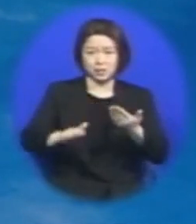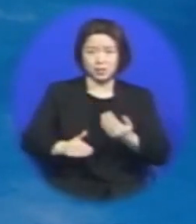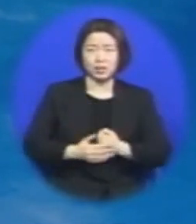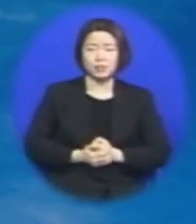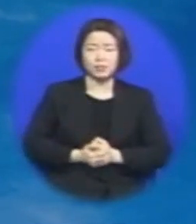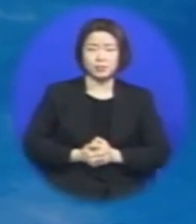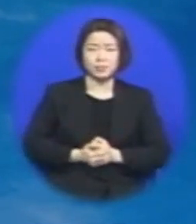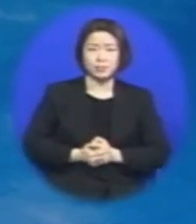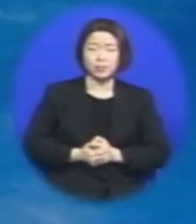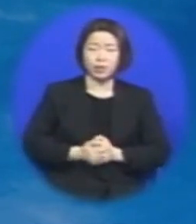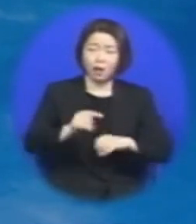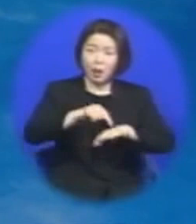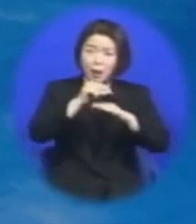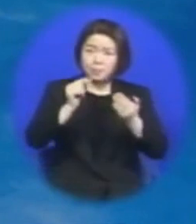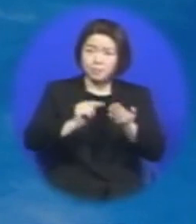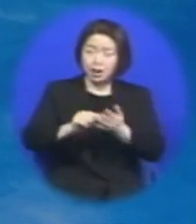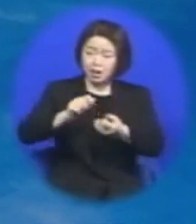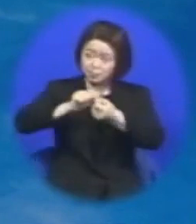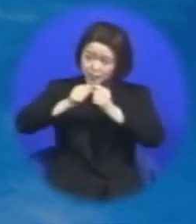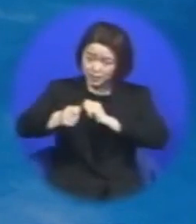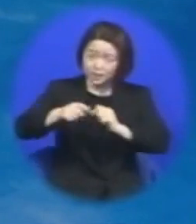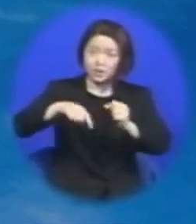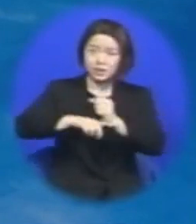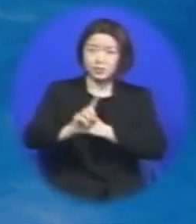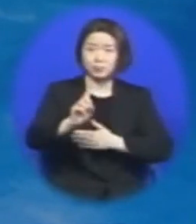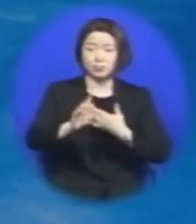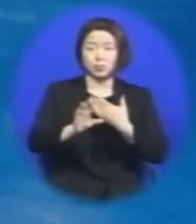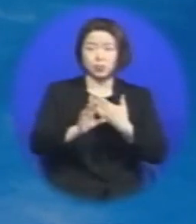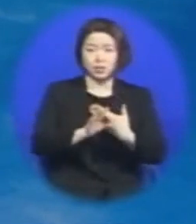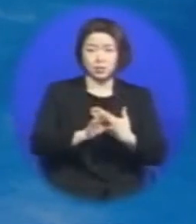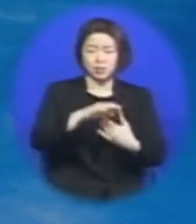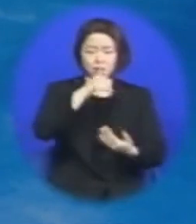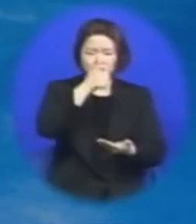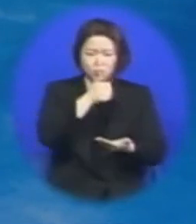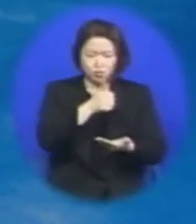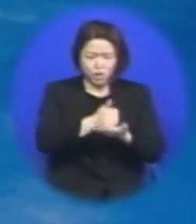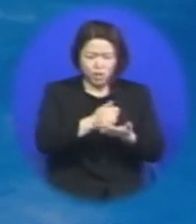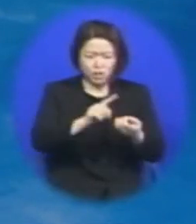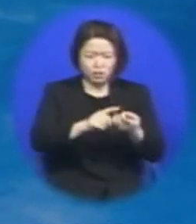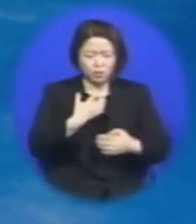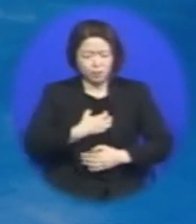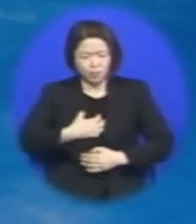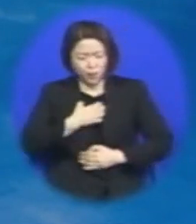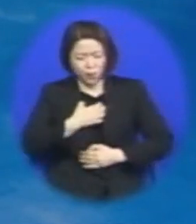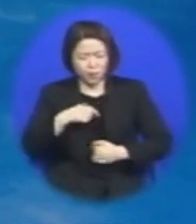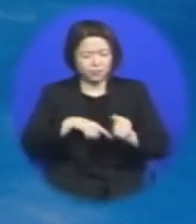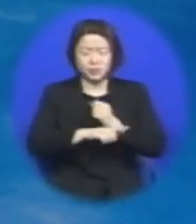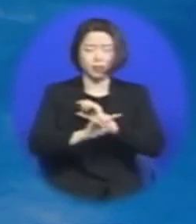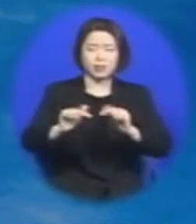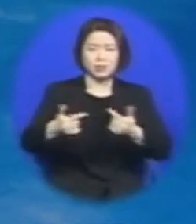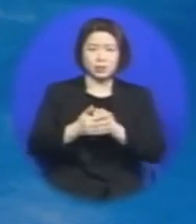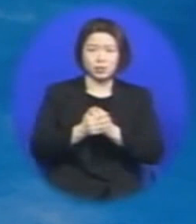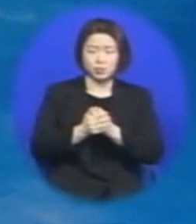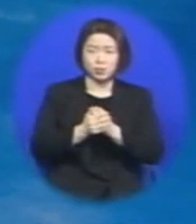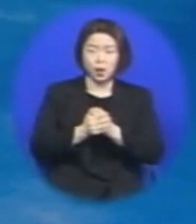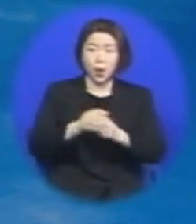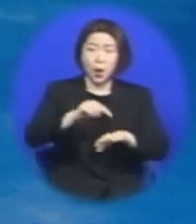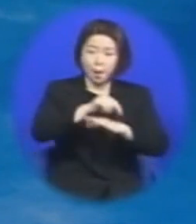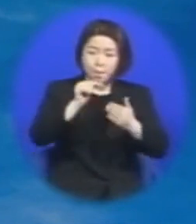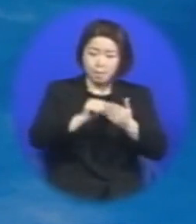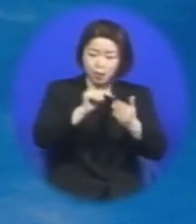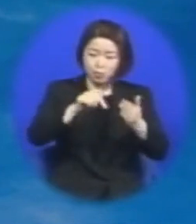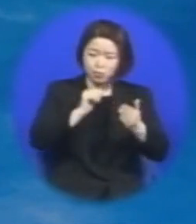찢었습니다 마음을 찢으라 것은 죄를 괴로워 하라는 것만 아닙니다 마음에 주님이